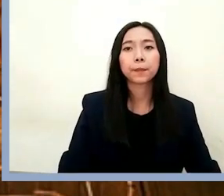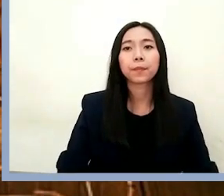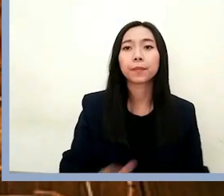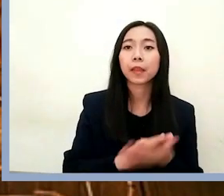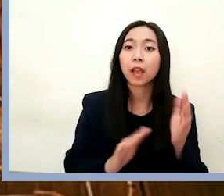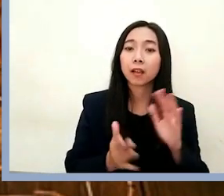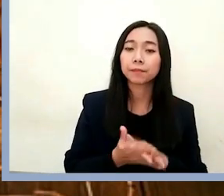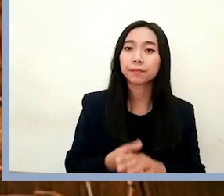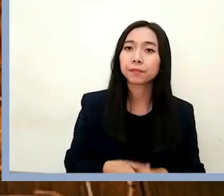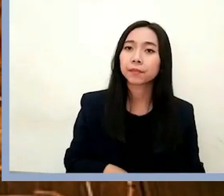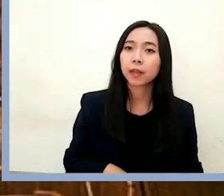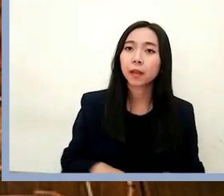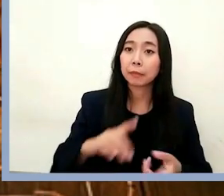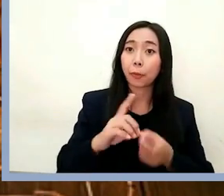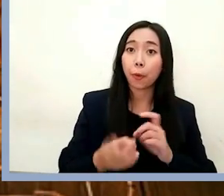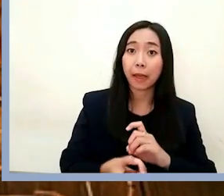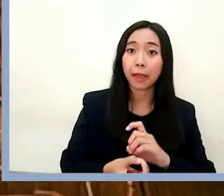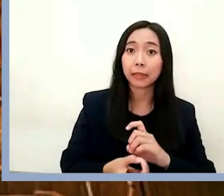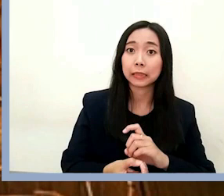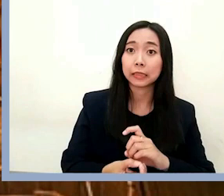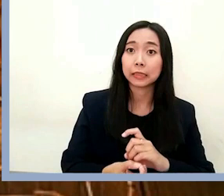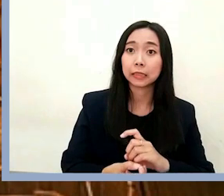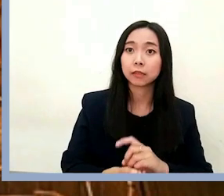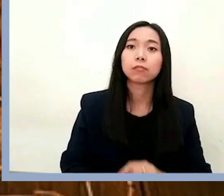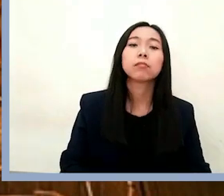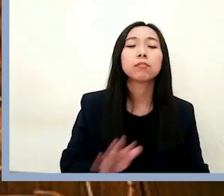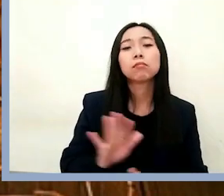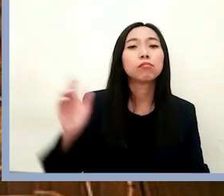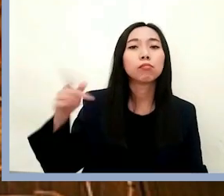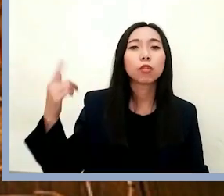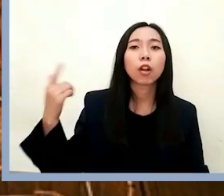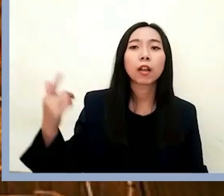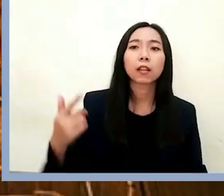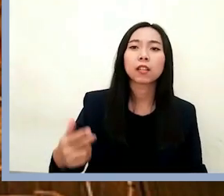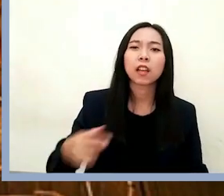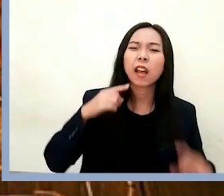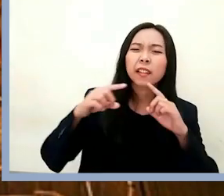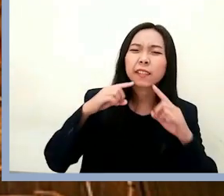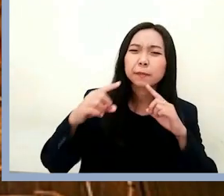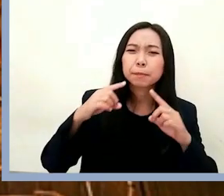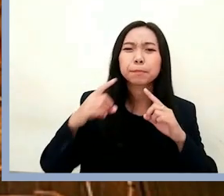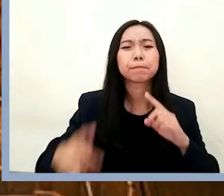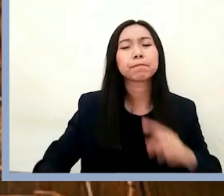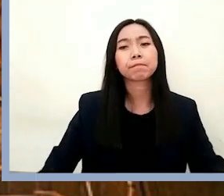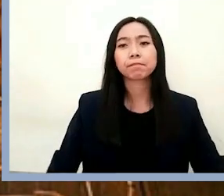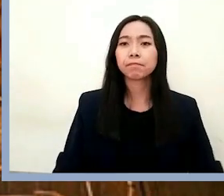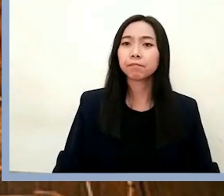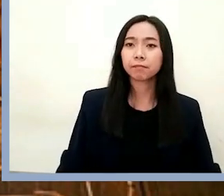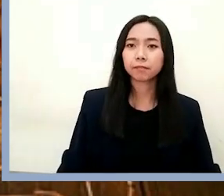karena itu saudara-saudara bertobatan bukan sekadar ungkapan personal dalam suatu